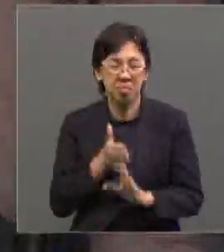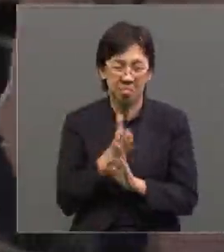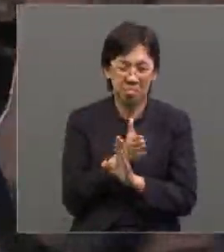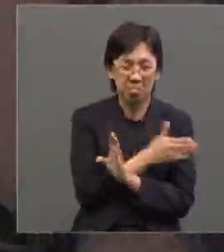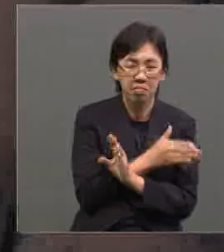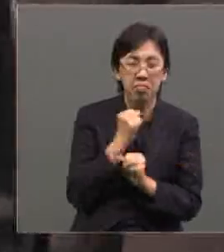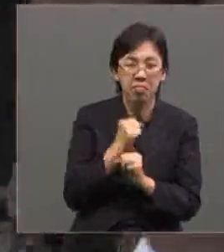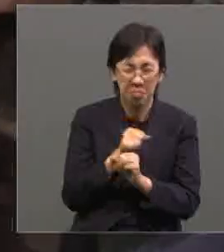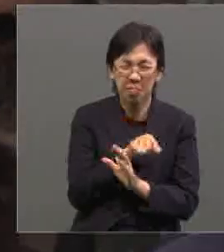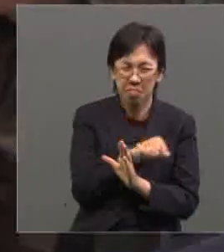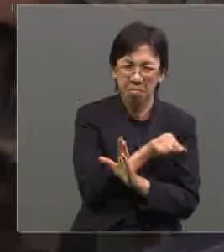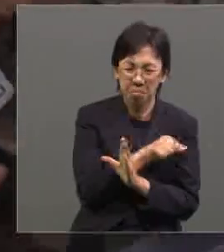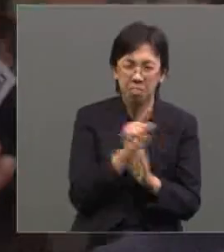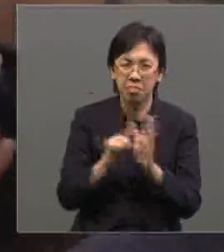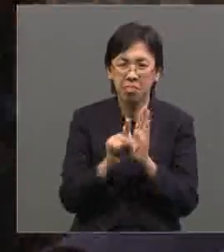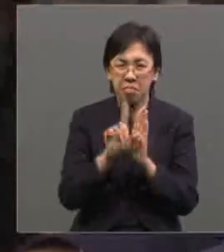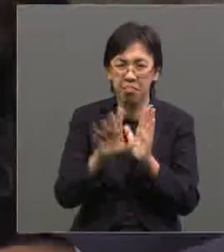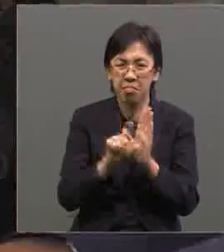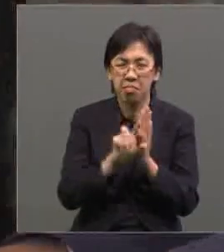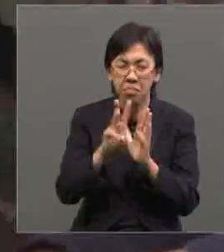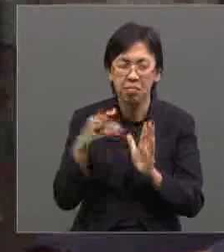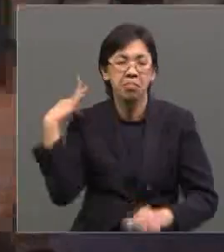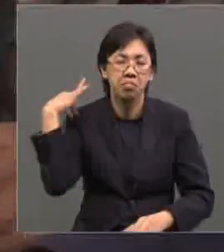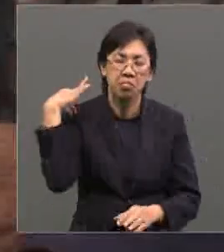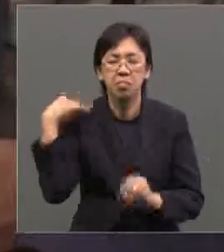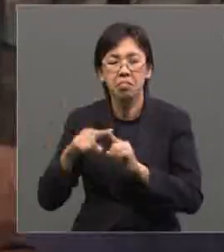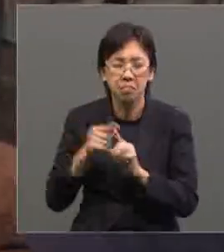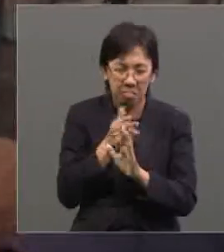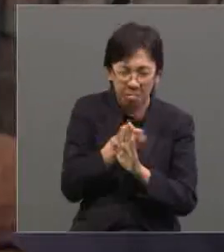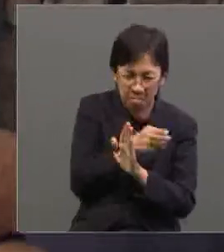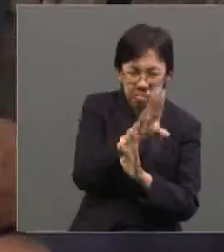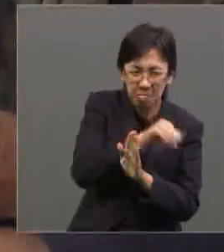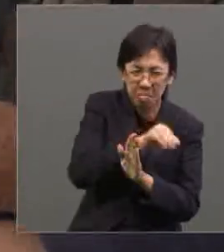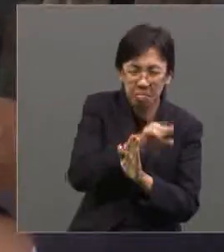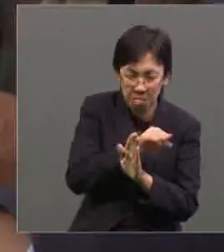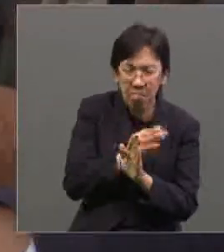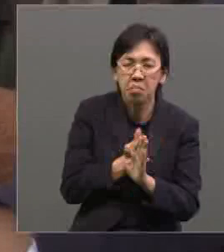บบนี้มาแล้ว 5-6 ครั้งกับนางแบบหลายคนค่ะ